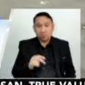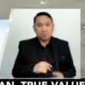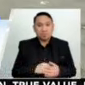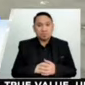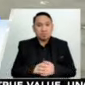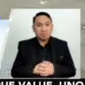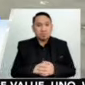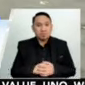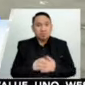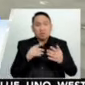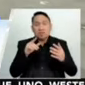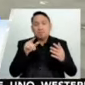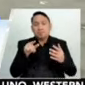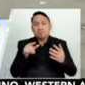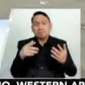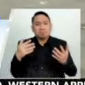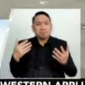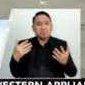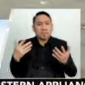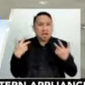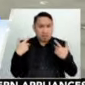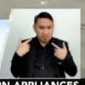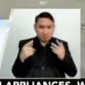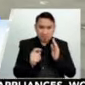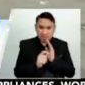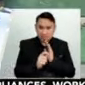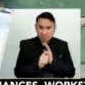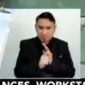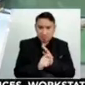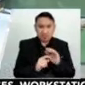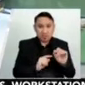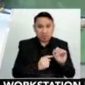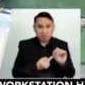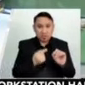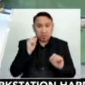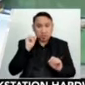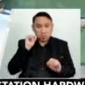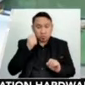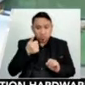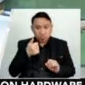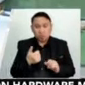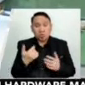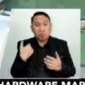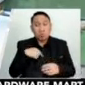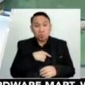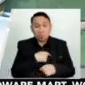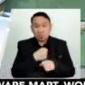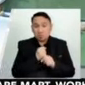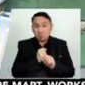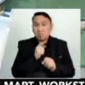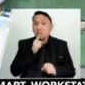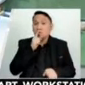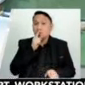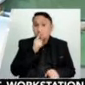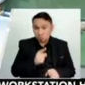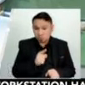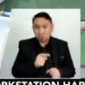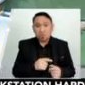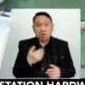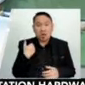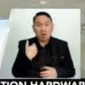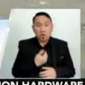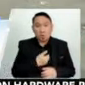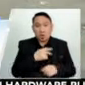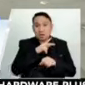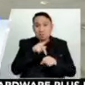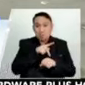parating na din daw po yung mga truck actually starting tomorrow, kasi sinisigurado naman po ng aming butihing principal na handa